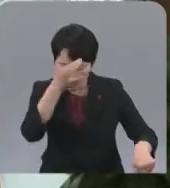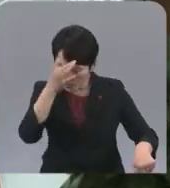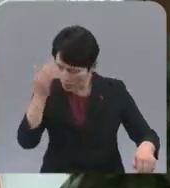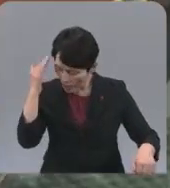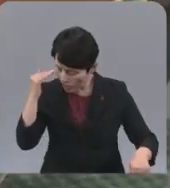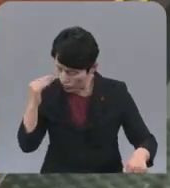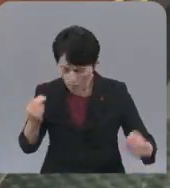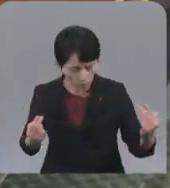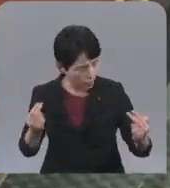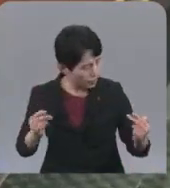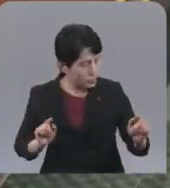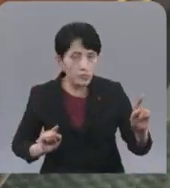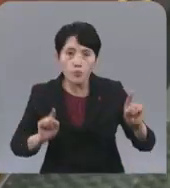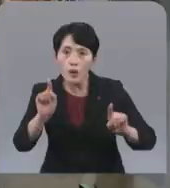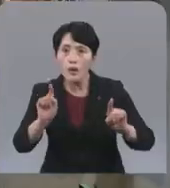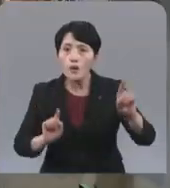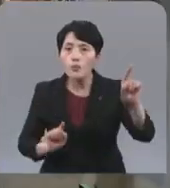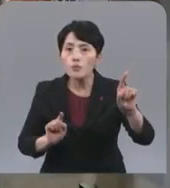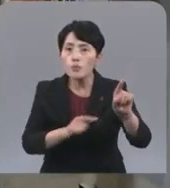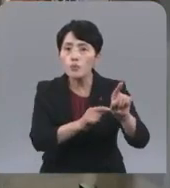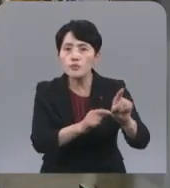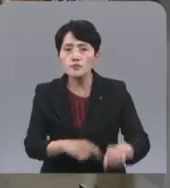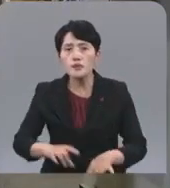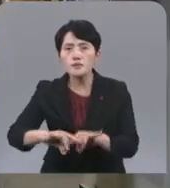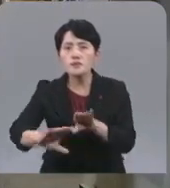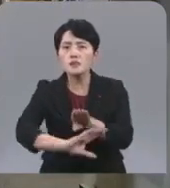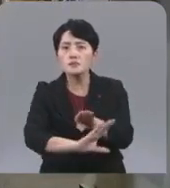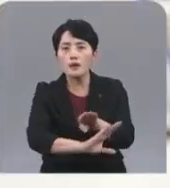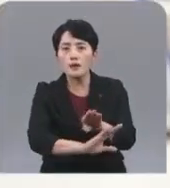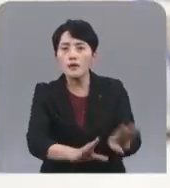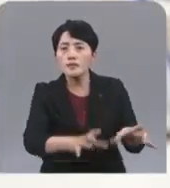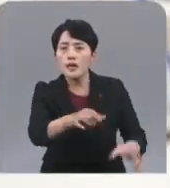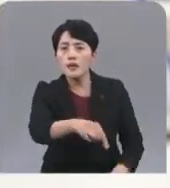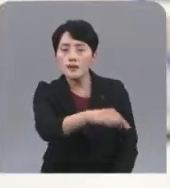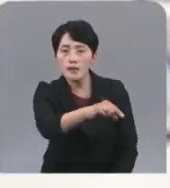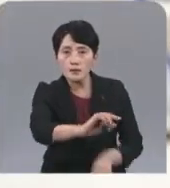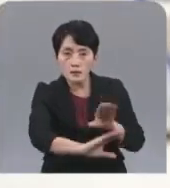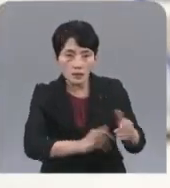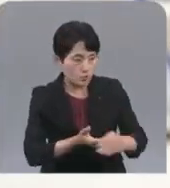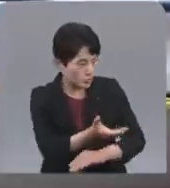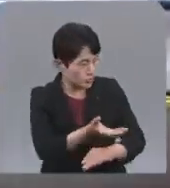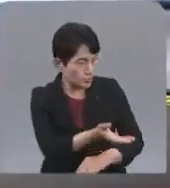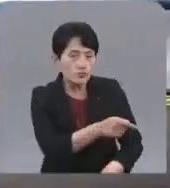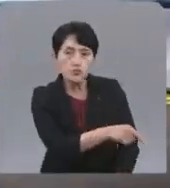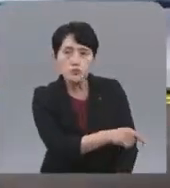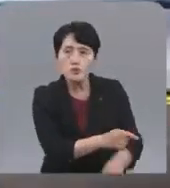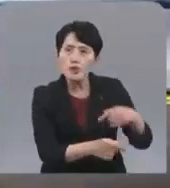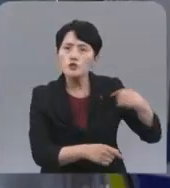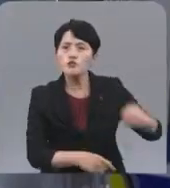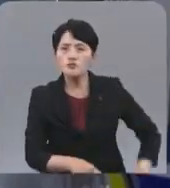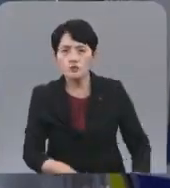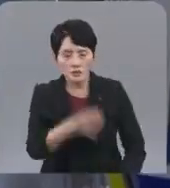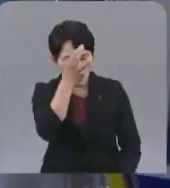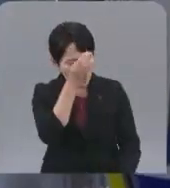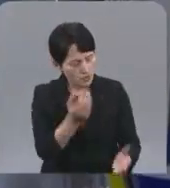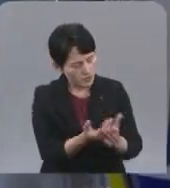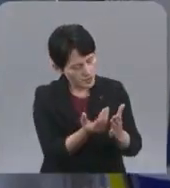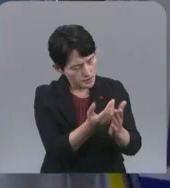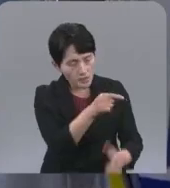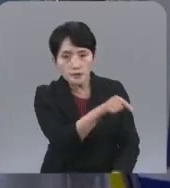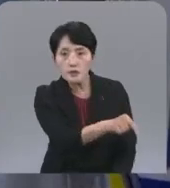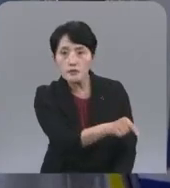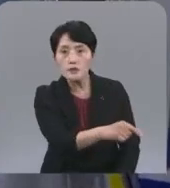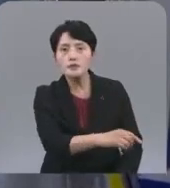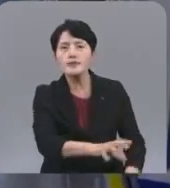technologique elle a notamment observé que la Chine était devenu l'un des premiers exportateurs de véhicules avec ses modèles écologiques et qu'elle